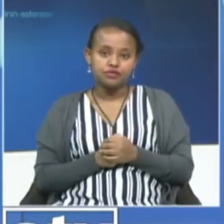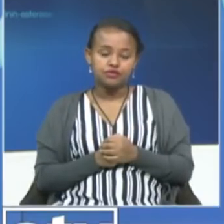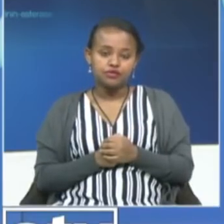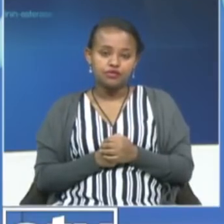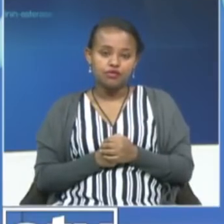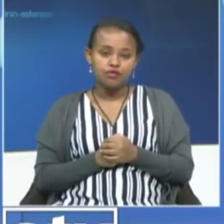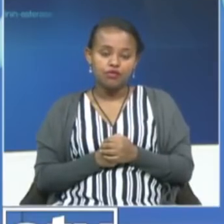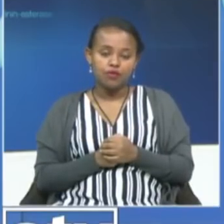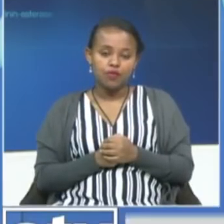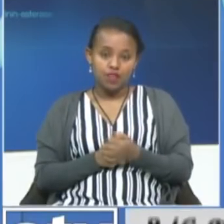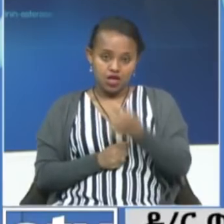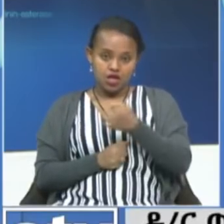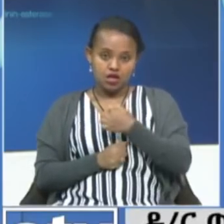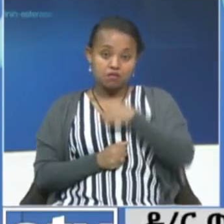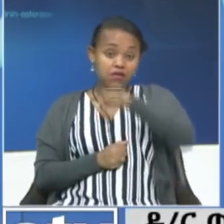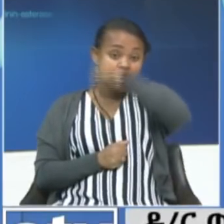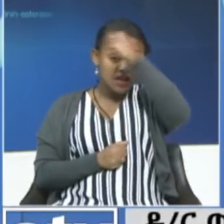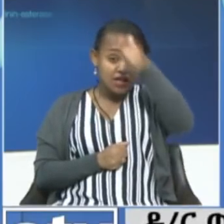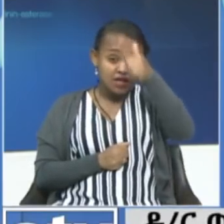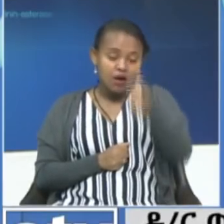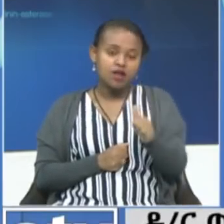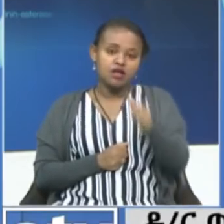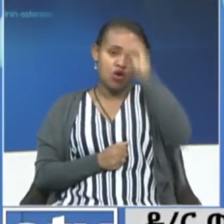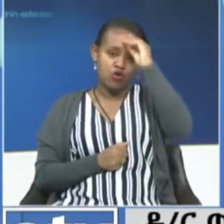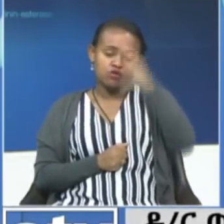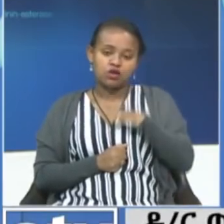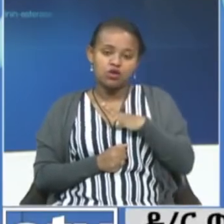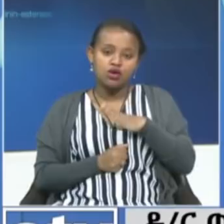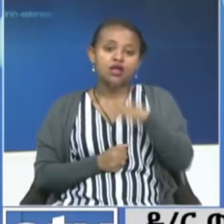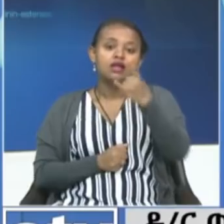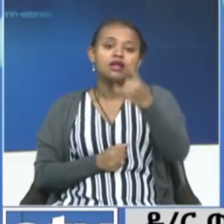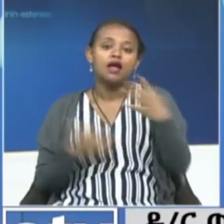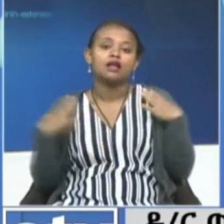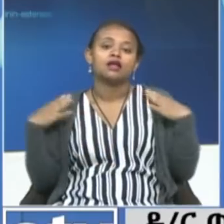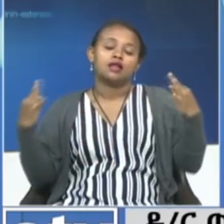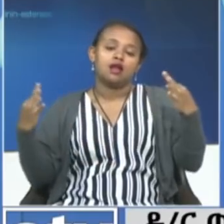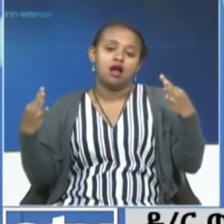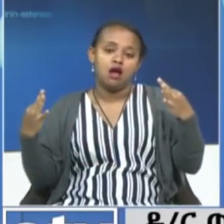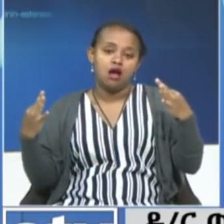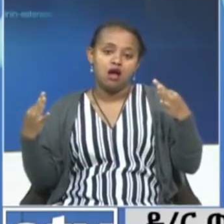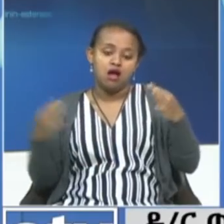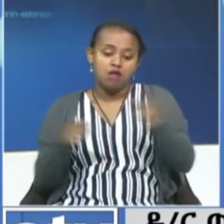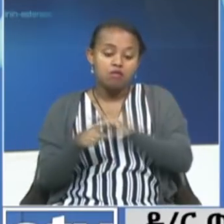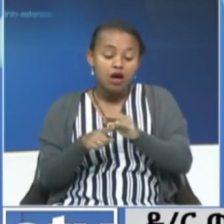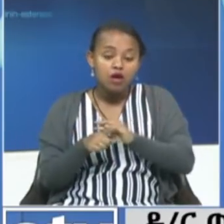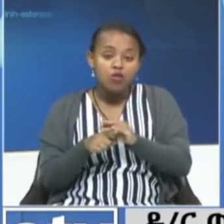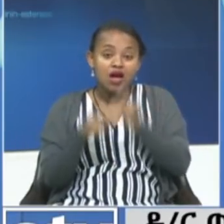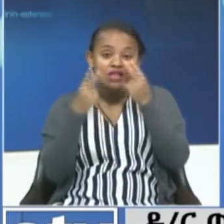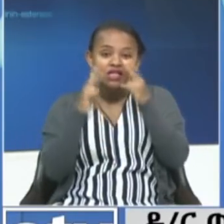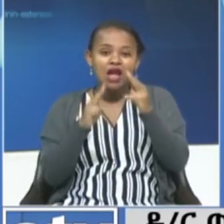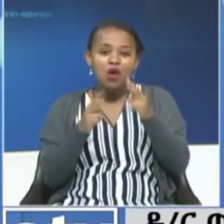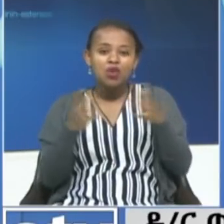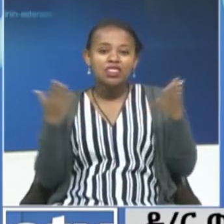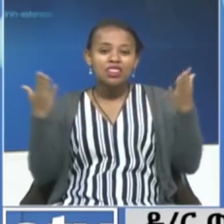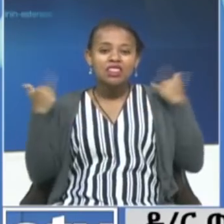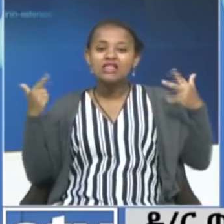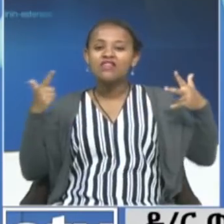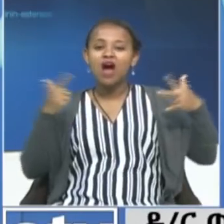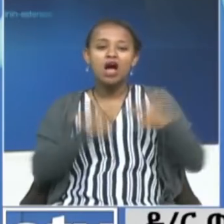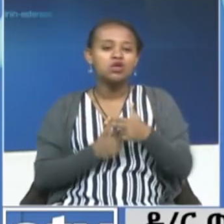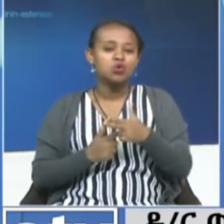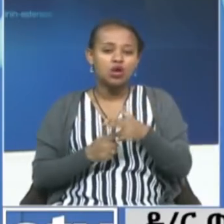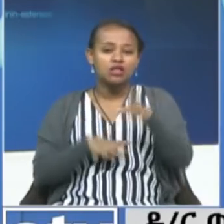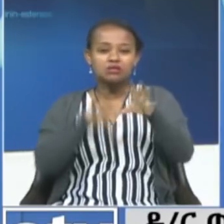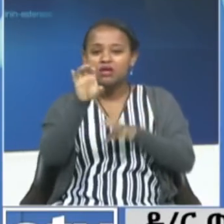እኔም እንደ ማንኛውም ሰው አይቻለሁ። እንደ አንድ ጤና ባለሙያ ሳየው እንደው ተስፋ አስቆራጭ የምናደርገው